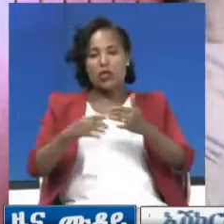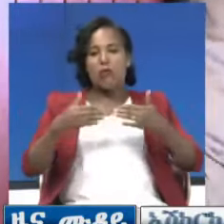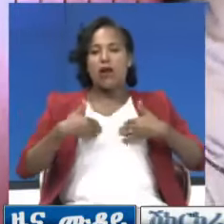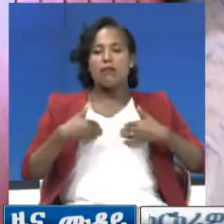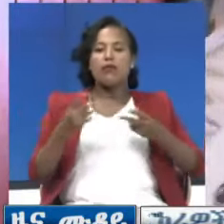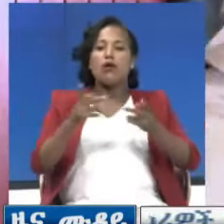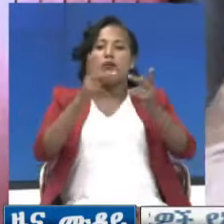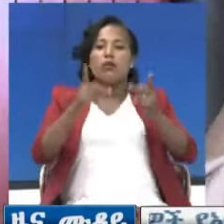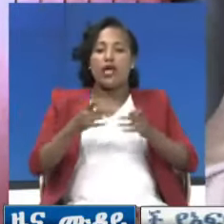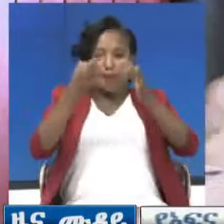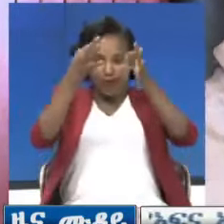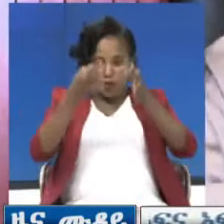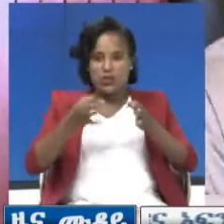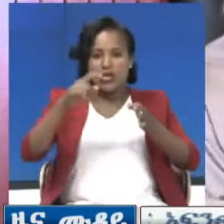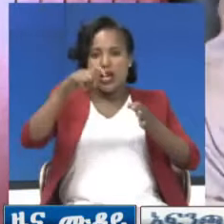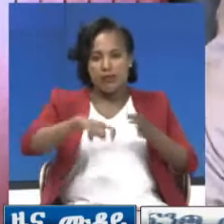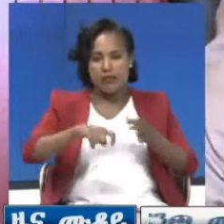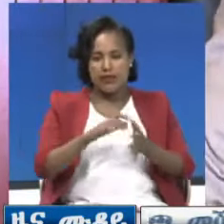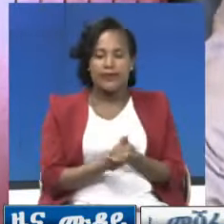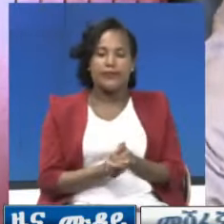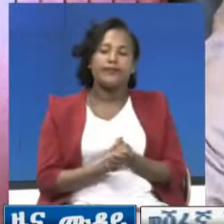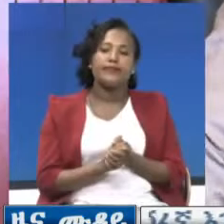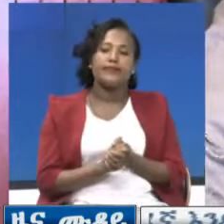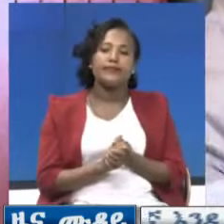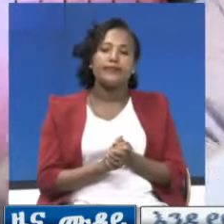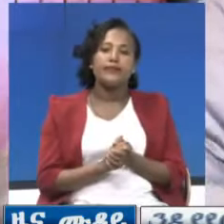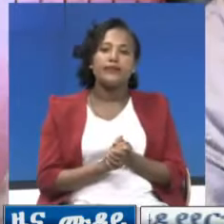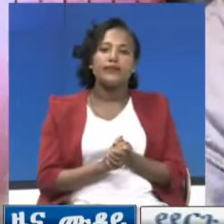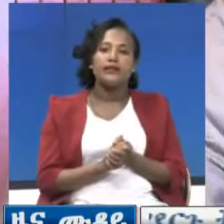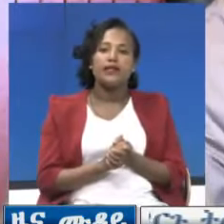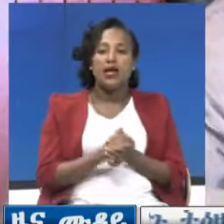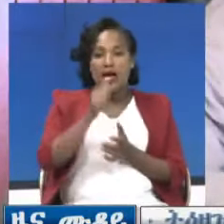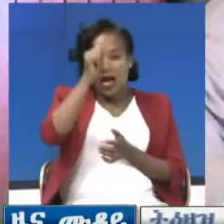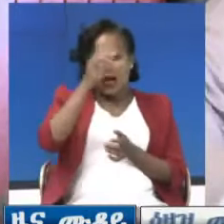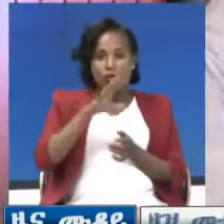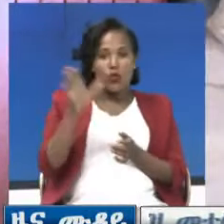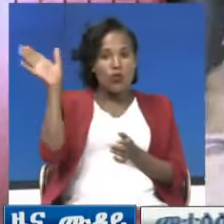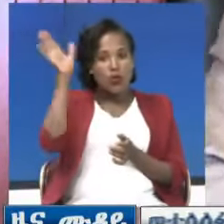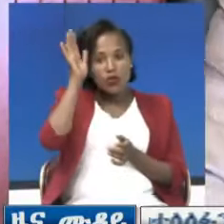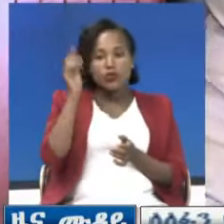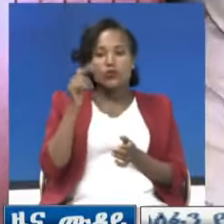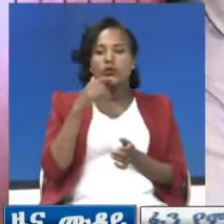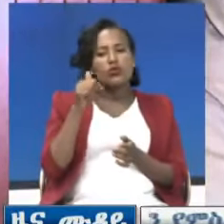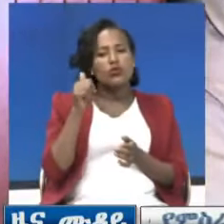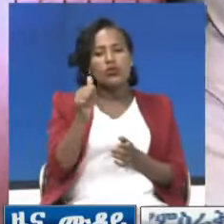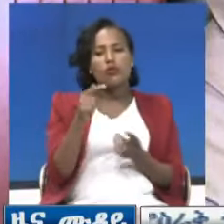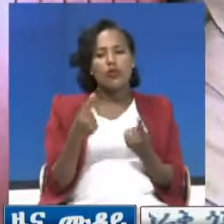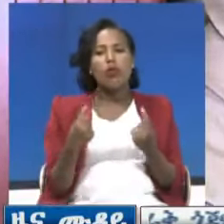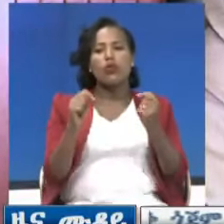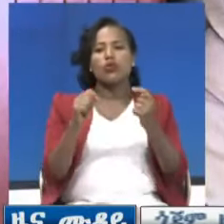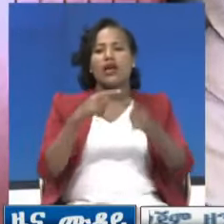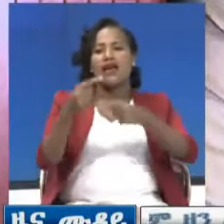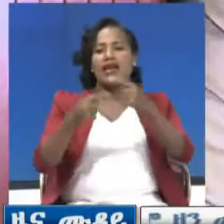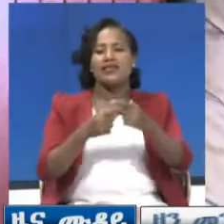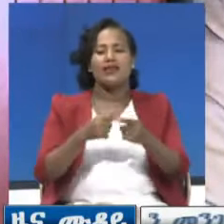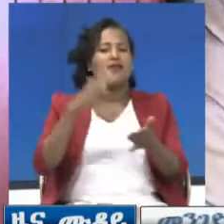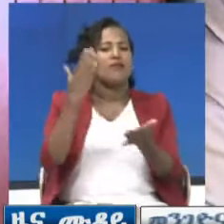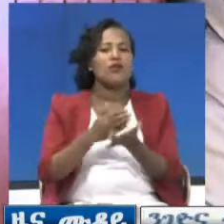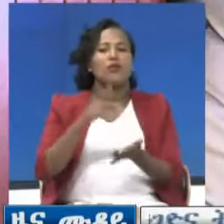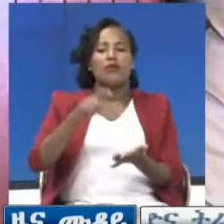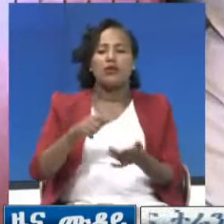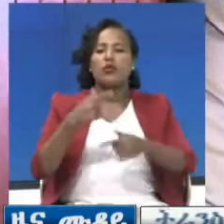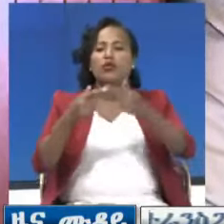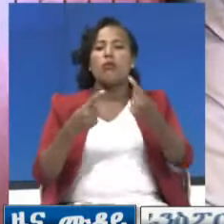ባለበት ቦታ ላይ መወሰን መቻል አለበት። አቶ ጎሹ ሲል እንደነበረው እርስዎ የሚሞክሩት አካሄድ መቆም አለበት። ሂዱና ሞክሩ